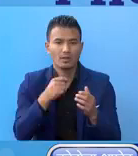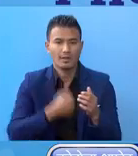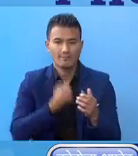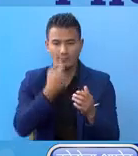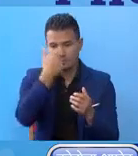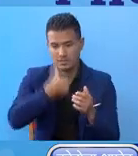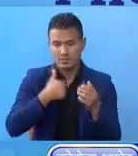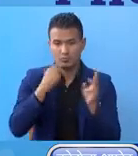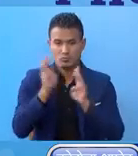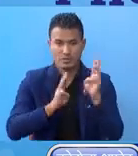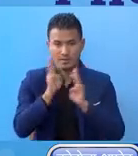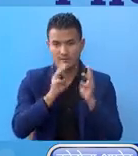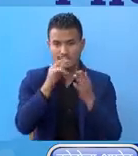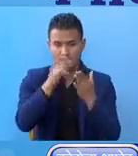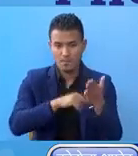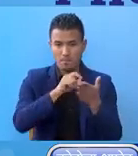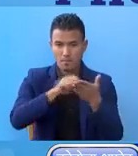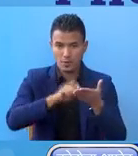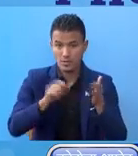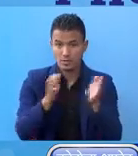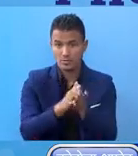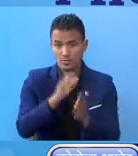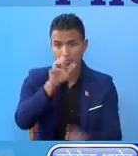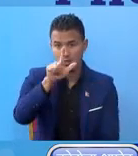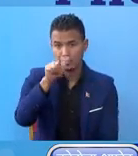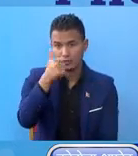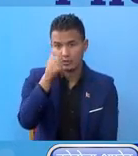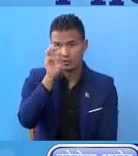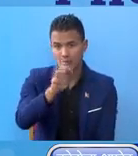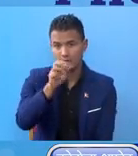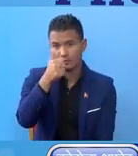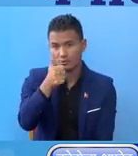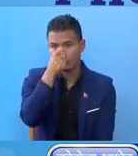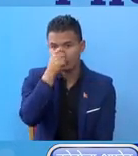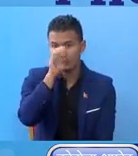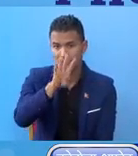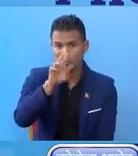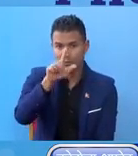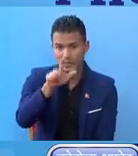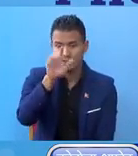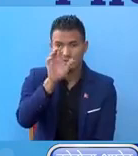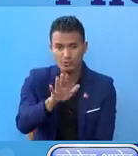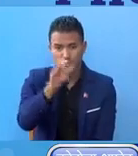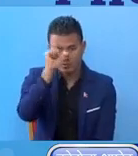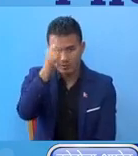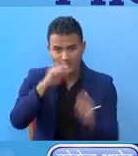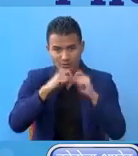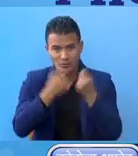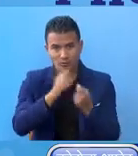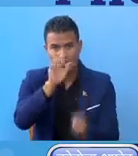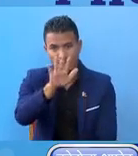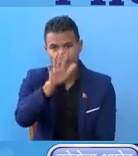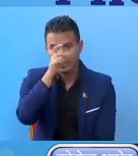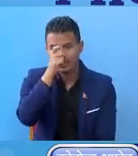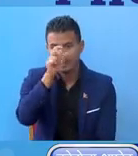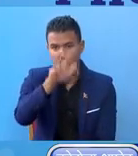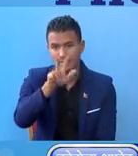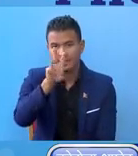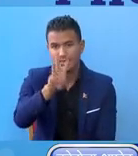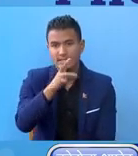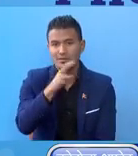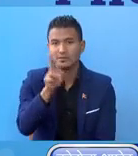स्वमूल्याङ्कन भर्नेहरूको टोटल संख्या 76,647 छ र रेड जोनमा 583 जना पर्नु भएको